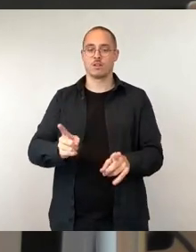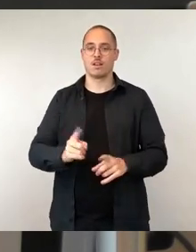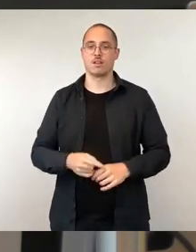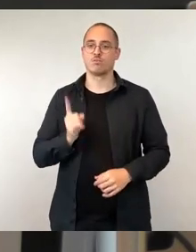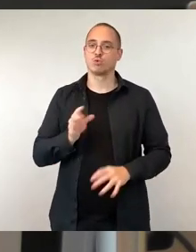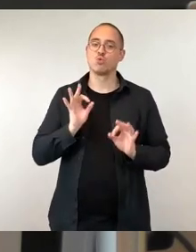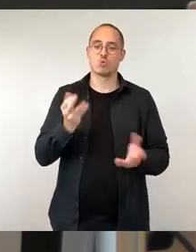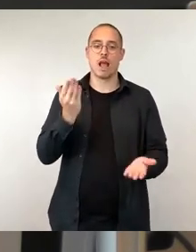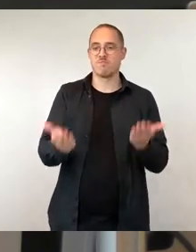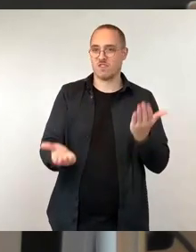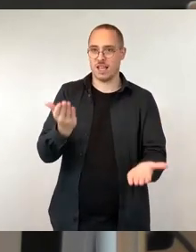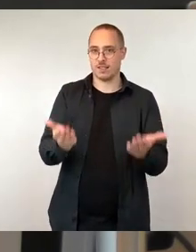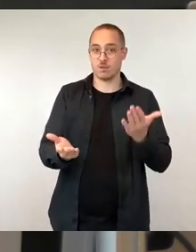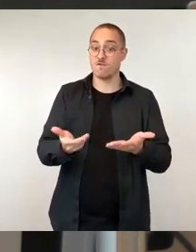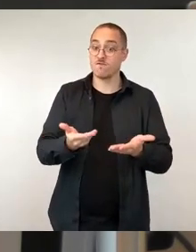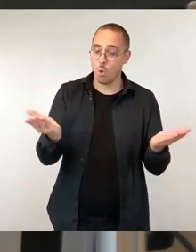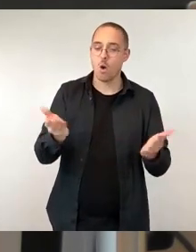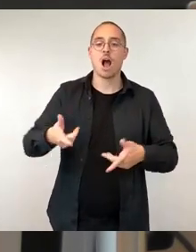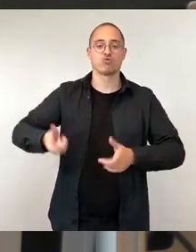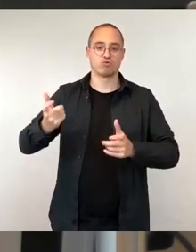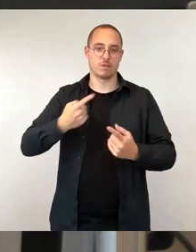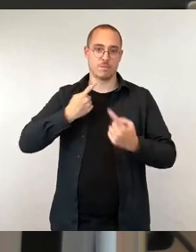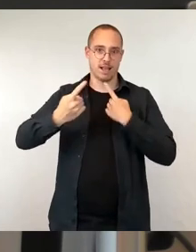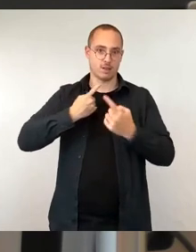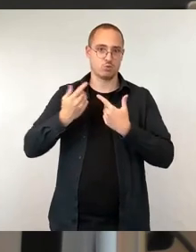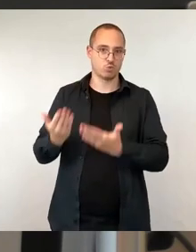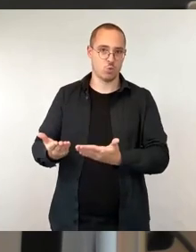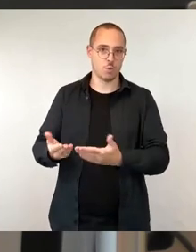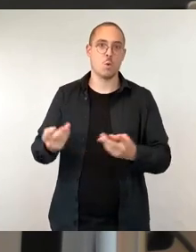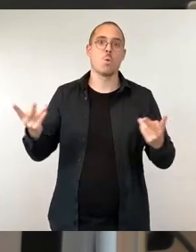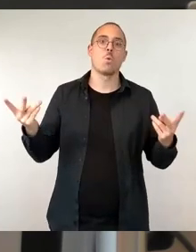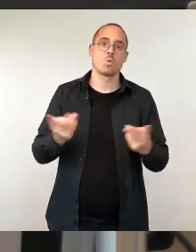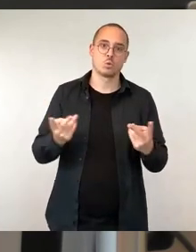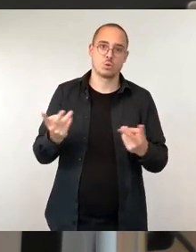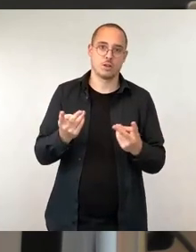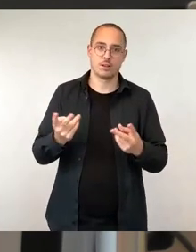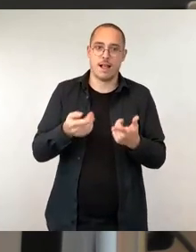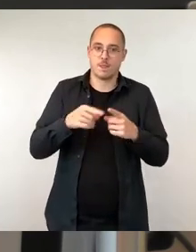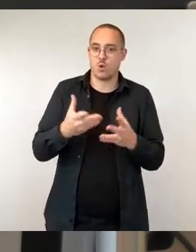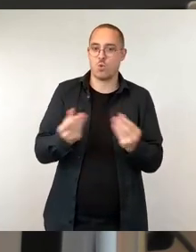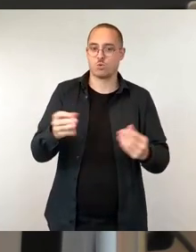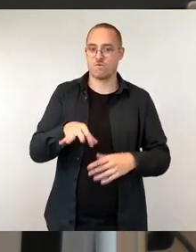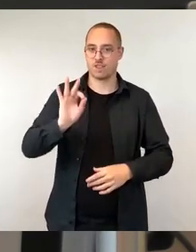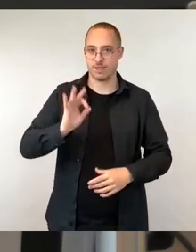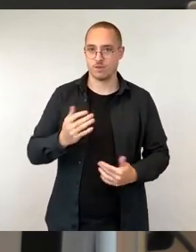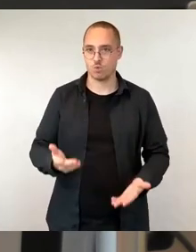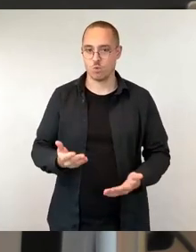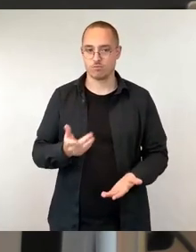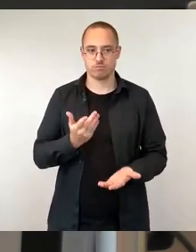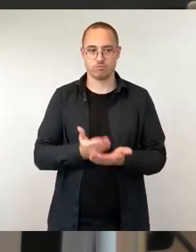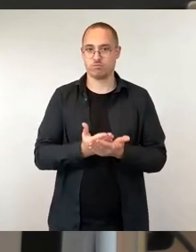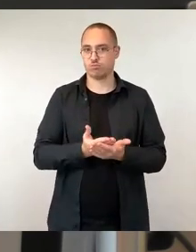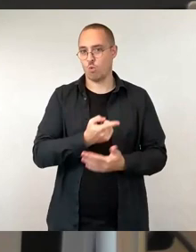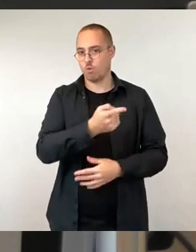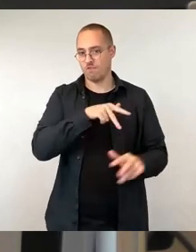einer Ausschussberatung, in einer regulären oder man findet eine andere Lösung, wie Sie die jetzt auch schon angedeutet haben.